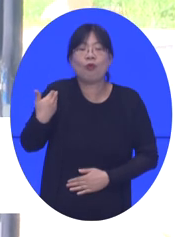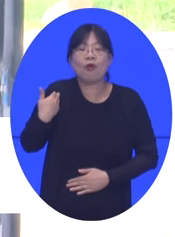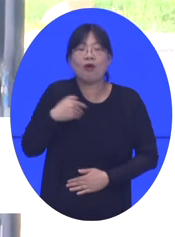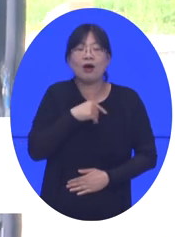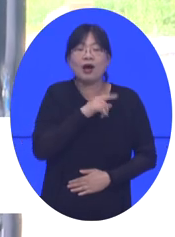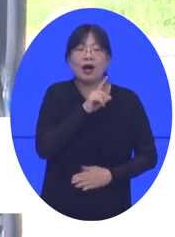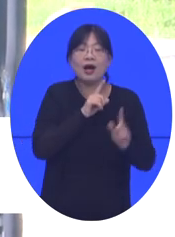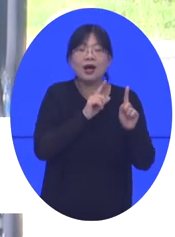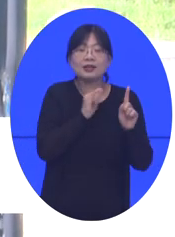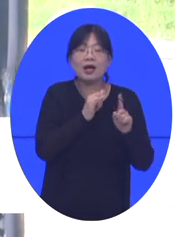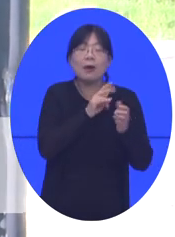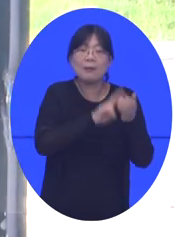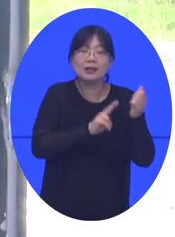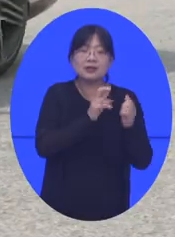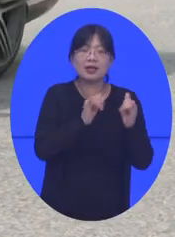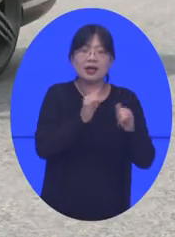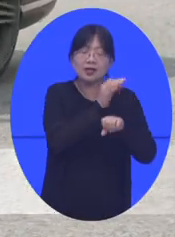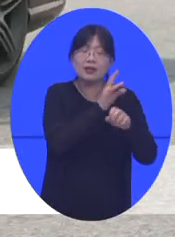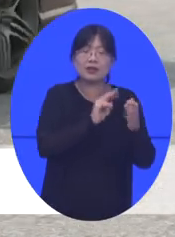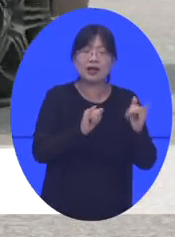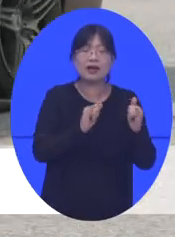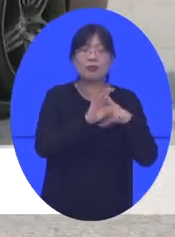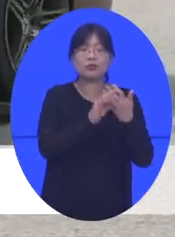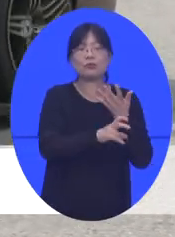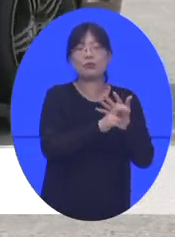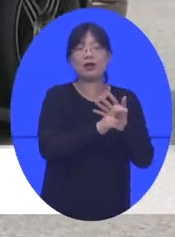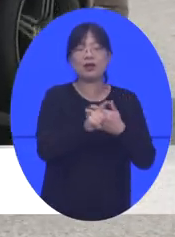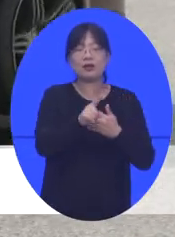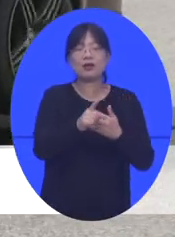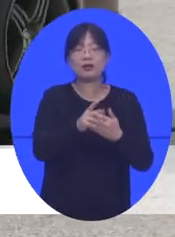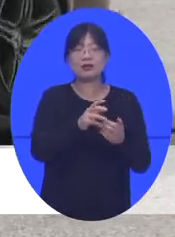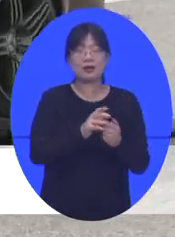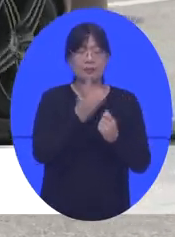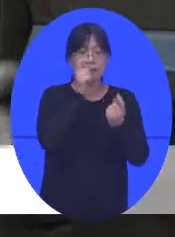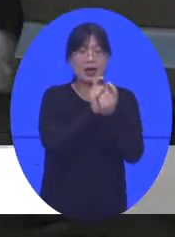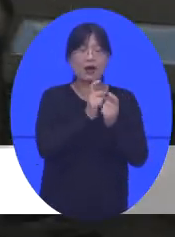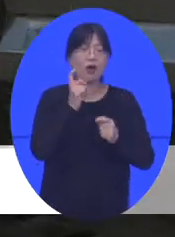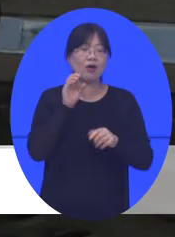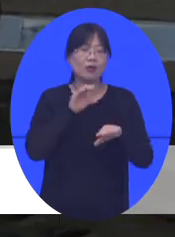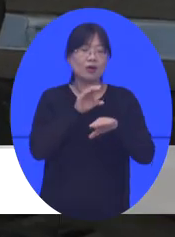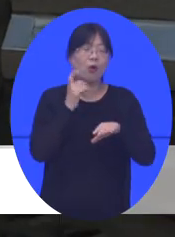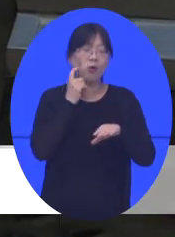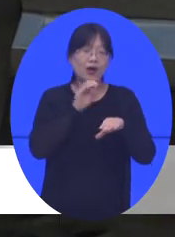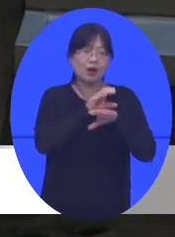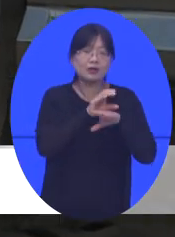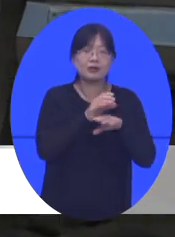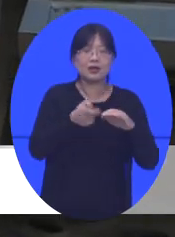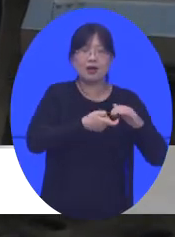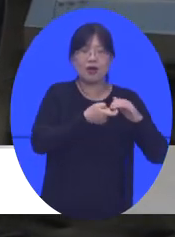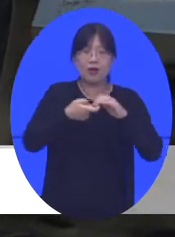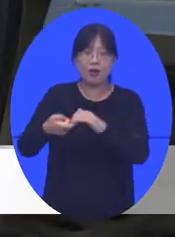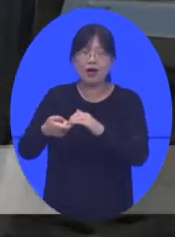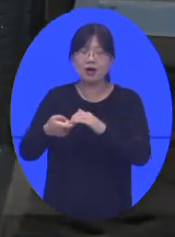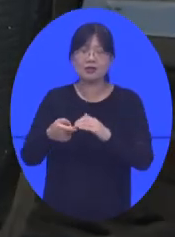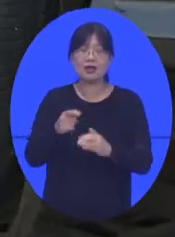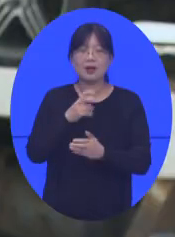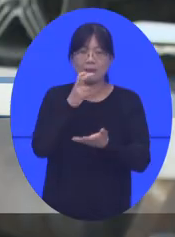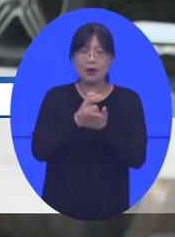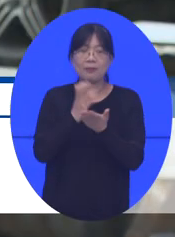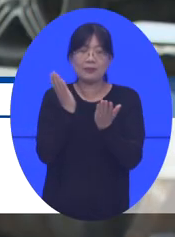모르겠어요. 천사람 바퀴법이에요. 이렇게 적발된 대포차들은 견인 후 정상 차량으로 전환하는 과정을